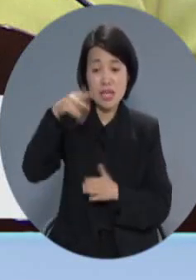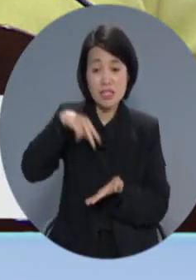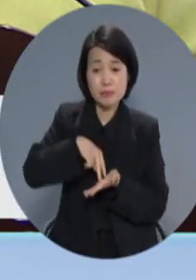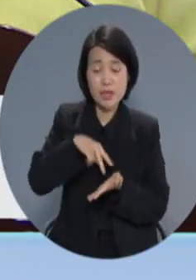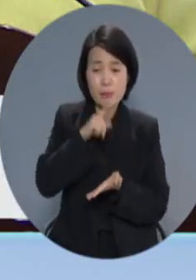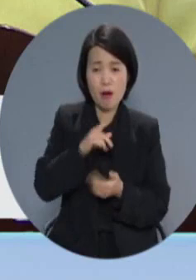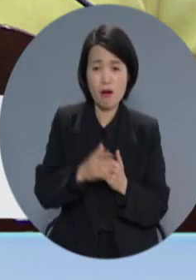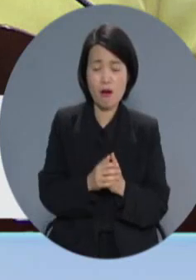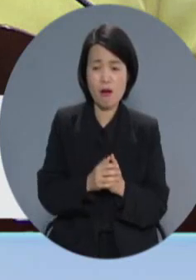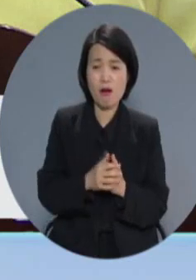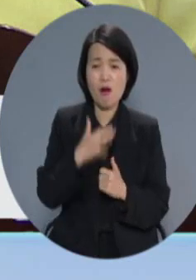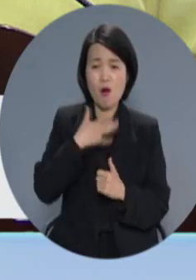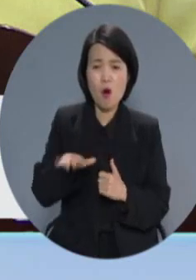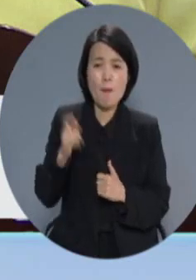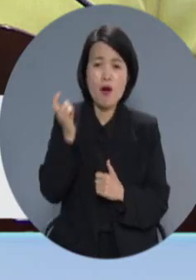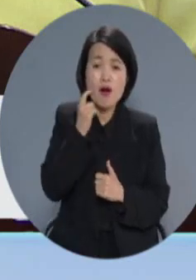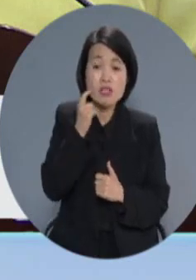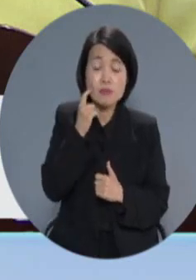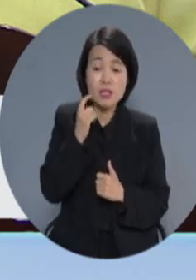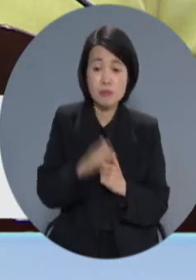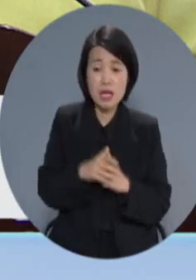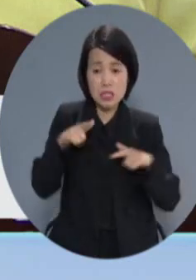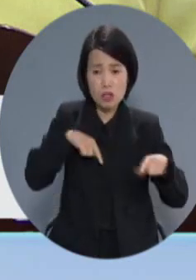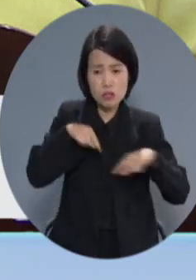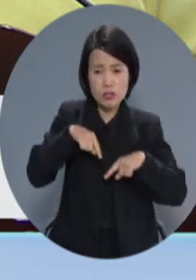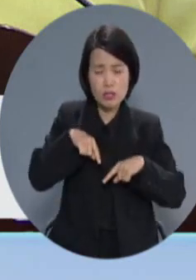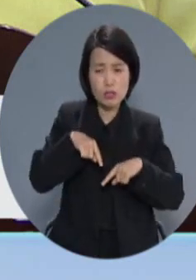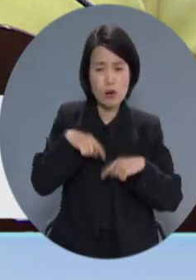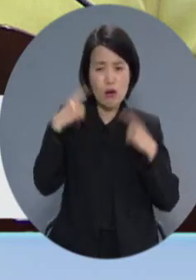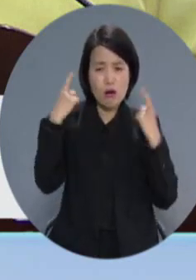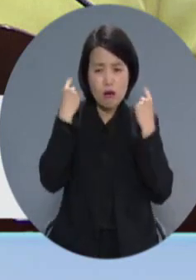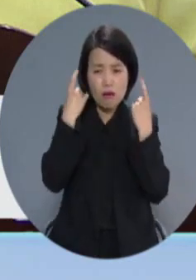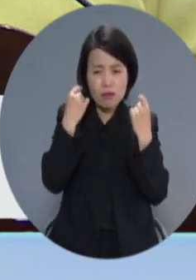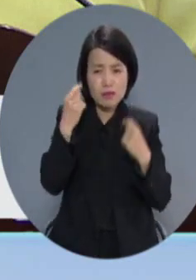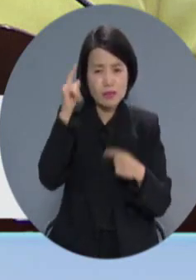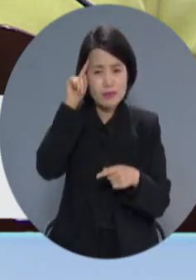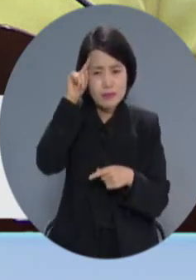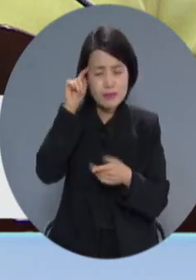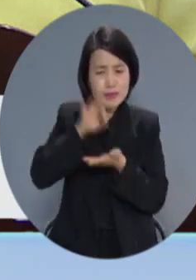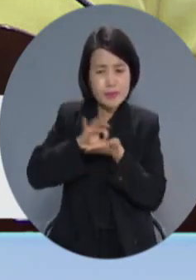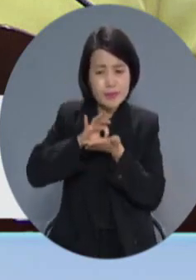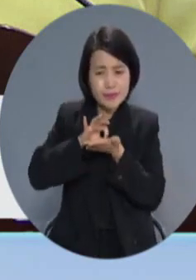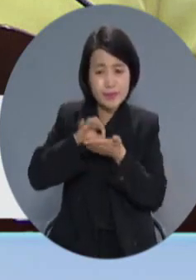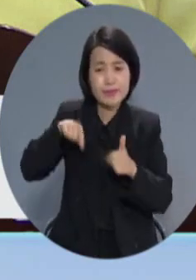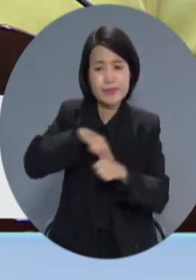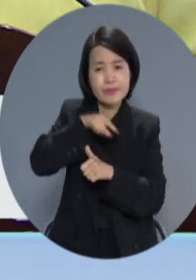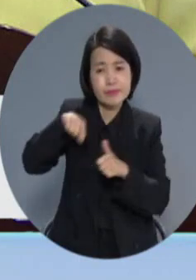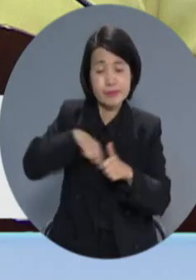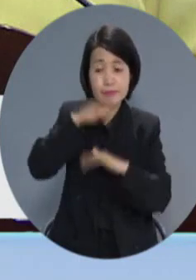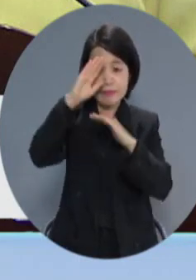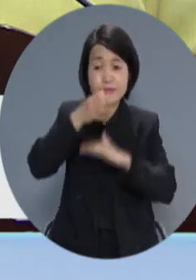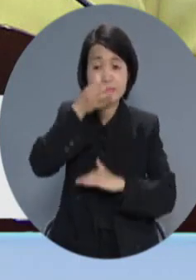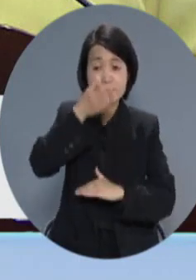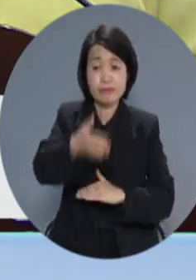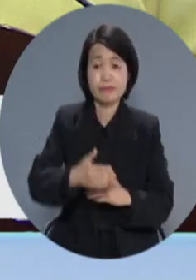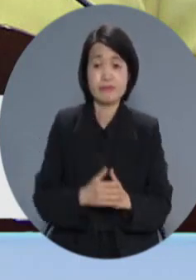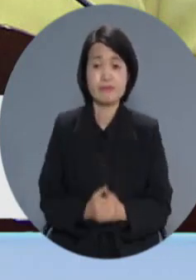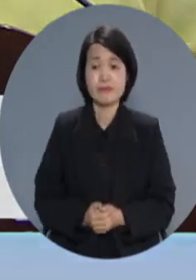전혀 근거 없는 루머라고 일축했고, 정가에서는 여전히 신경이 쓰이는 모양새입니다. 김주희 기자가 보도합니다.